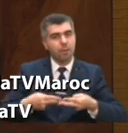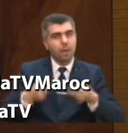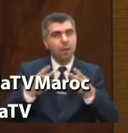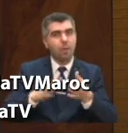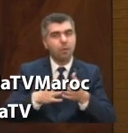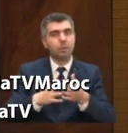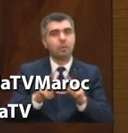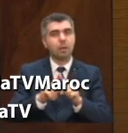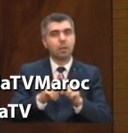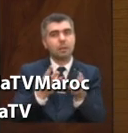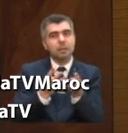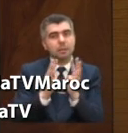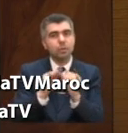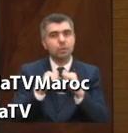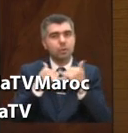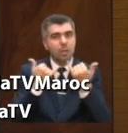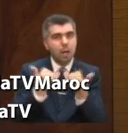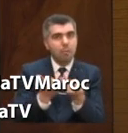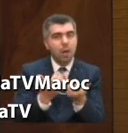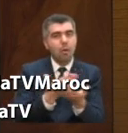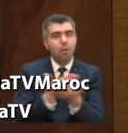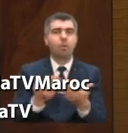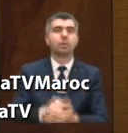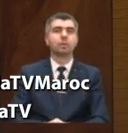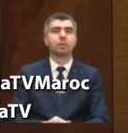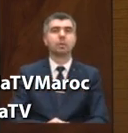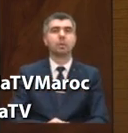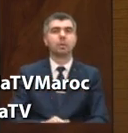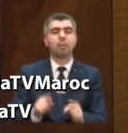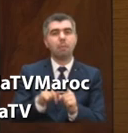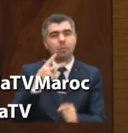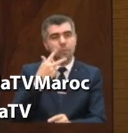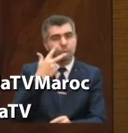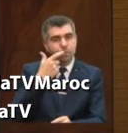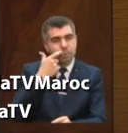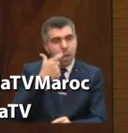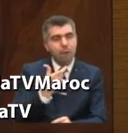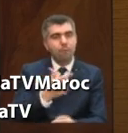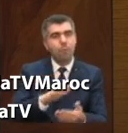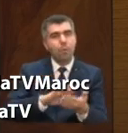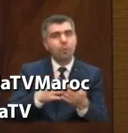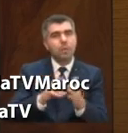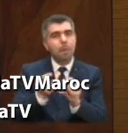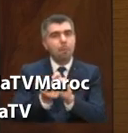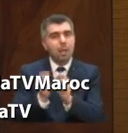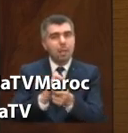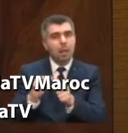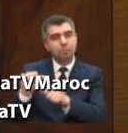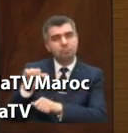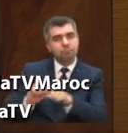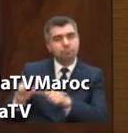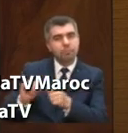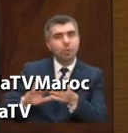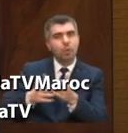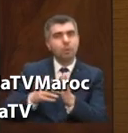الدراسي باش نحددوا المحاور اللي غتكون ونقطروا به النقاش ونحددوا المحاور اللي غنمشيو ناقشوها ونمشيو نحاولوا نلقاو تعديلات اللي ممكن تجود